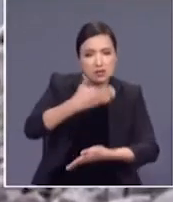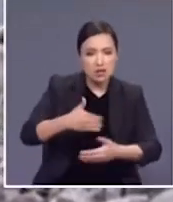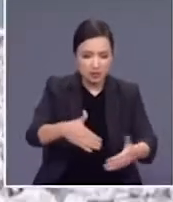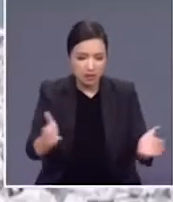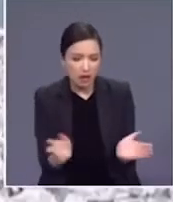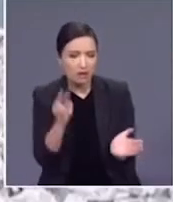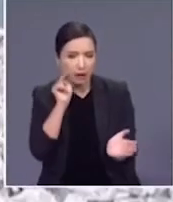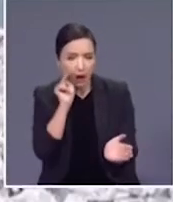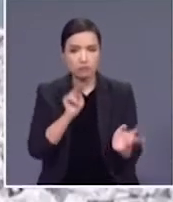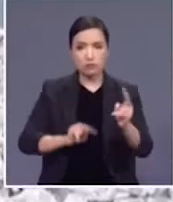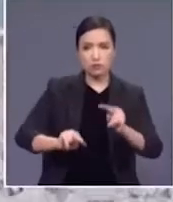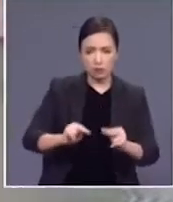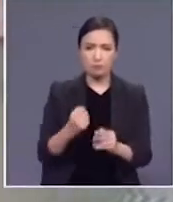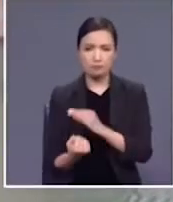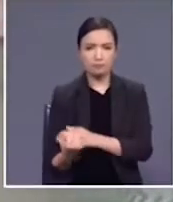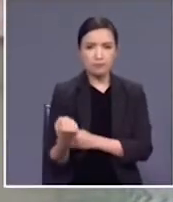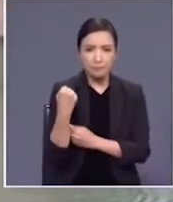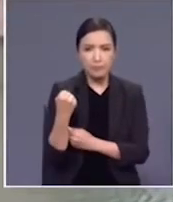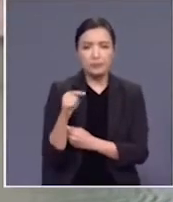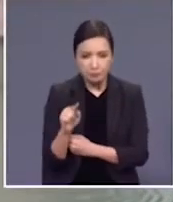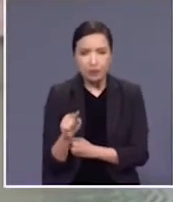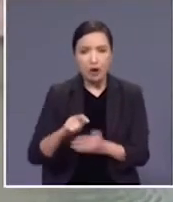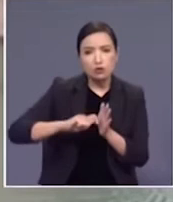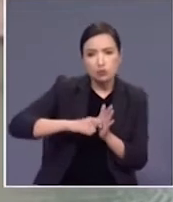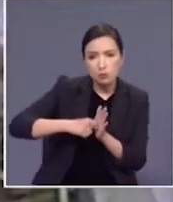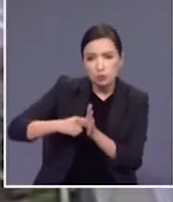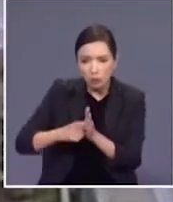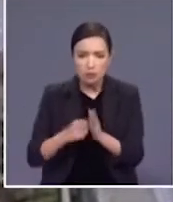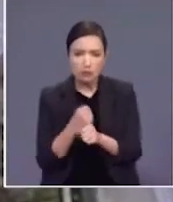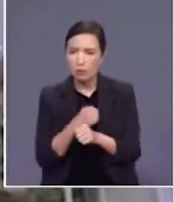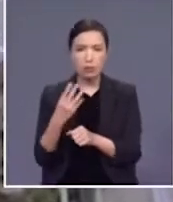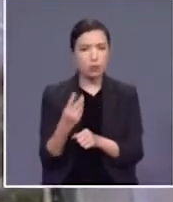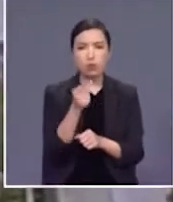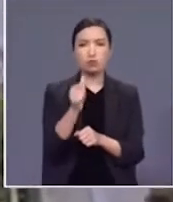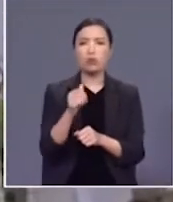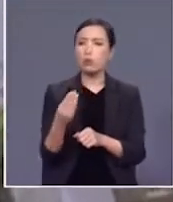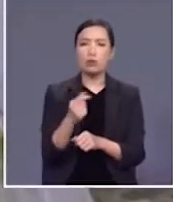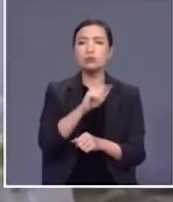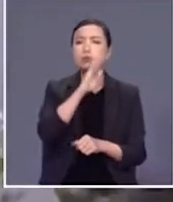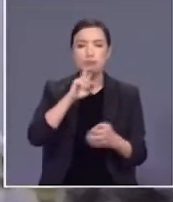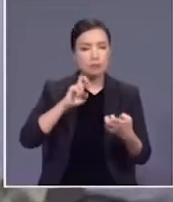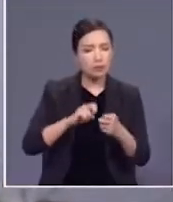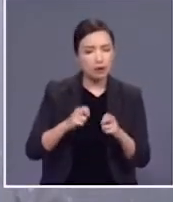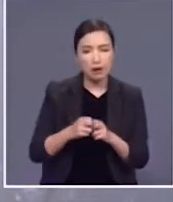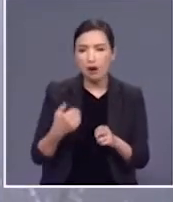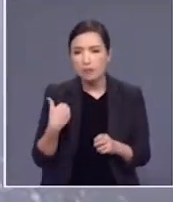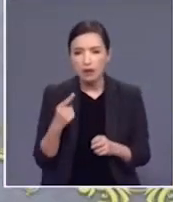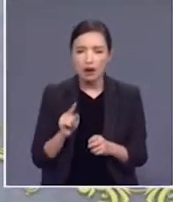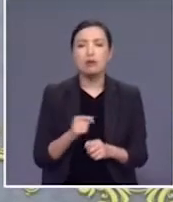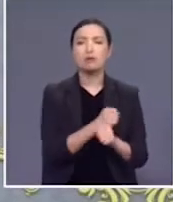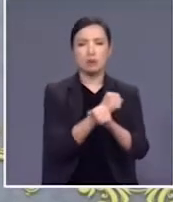ครับให้แข็งแรงซ่อมเสริมสร้างให้รวดเร็วนะครับหากเกิดปัญหาเกิดขึ้นพร้อมทั้